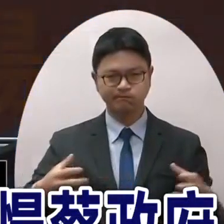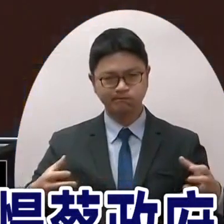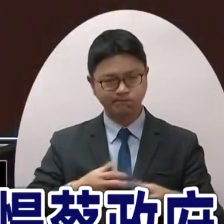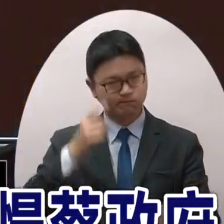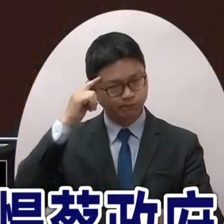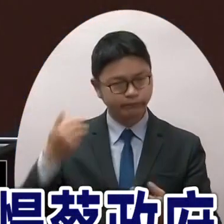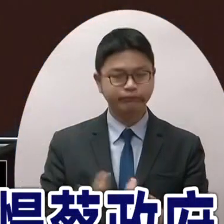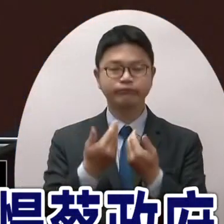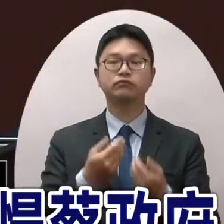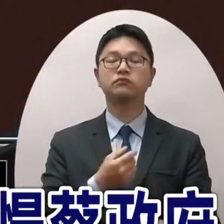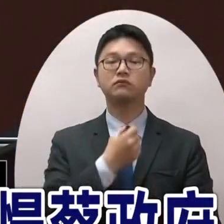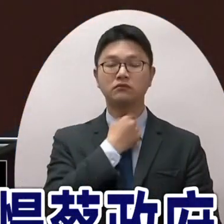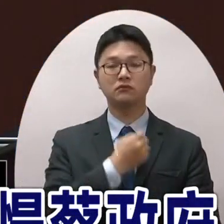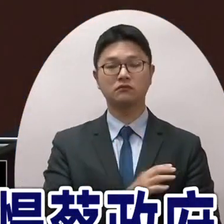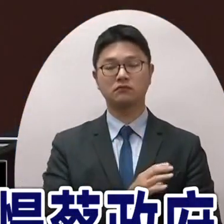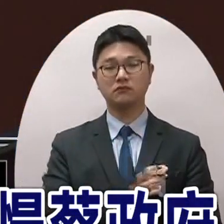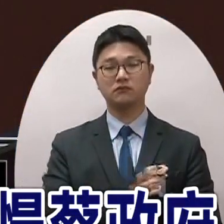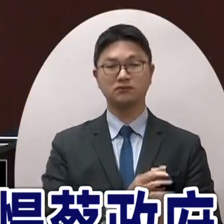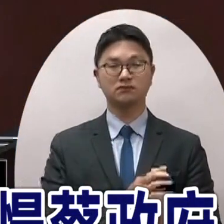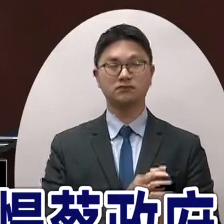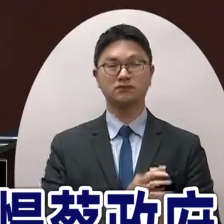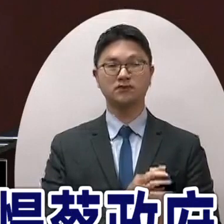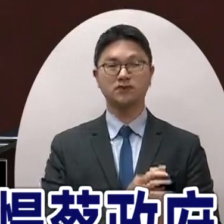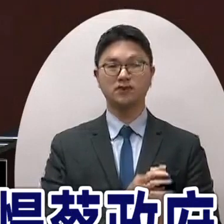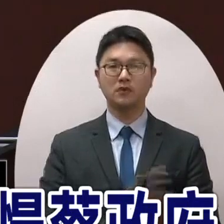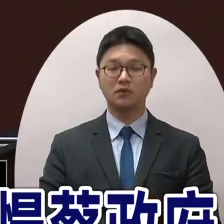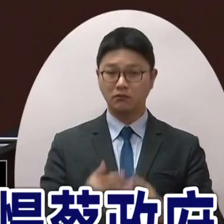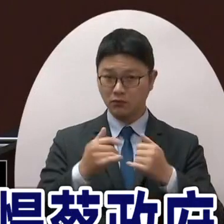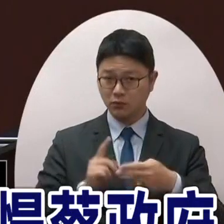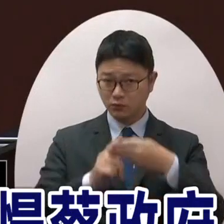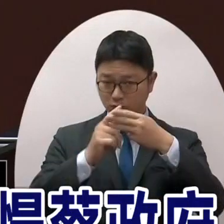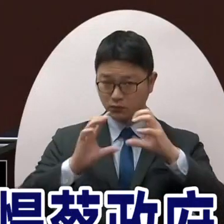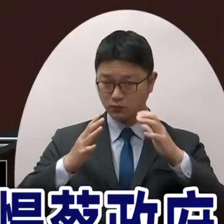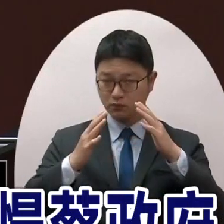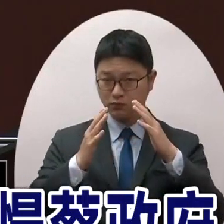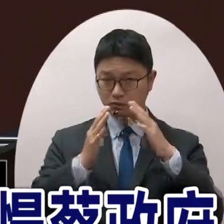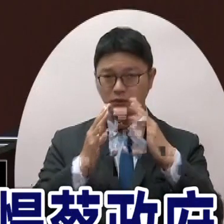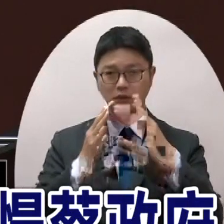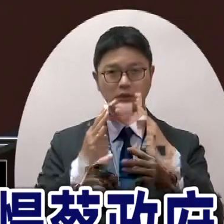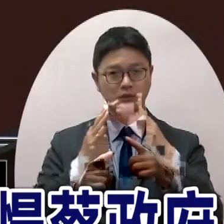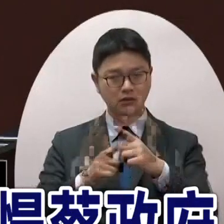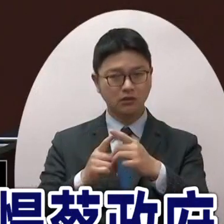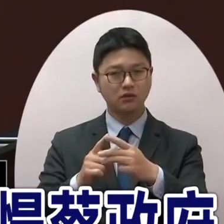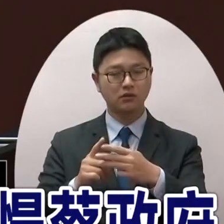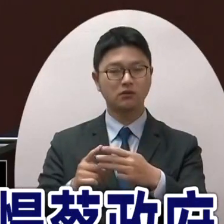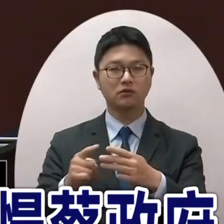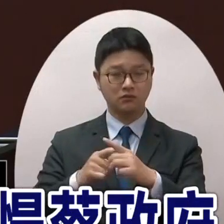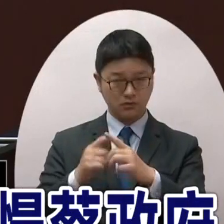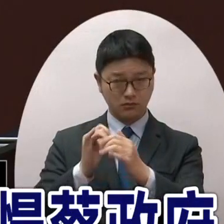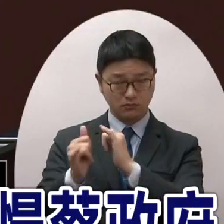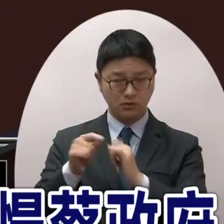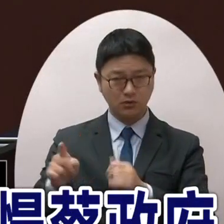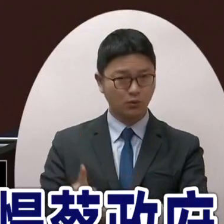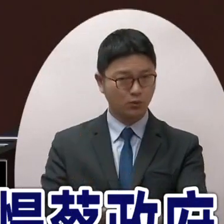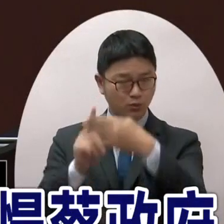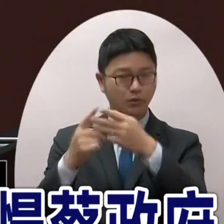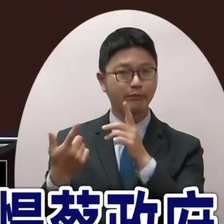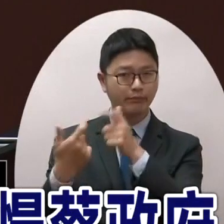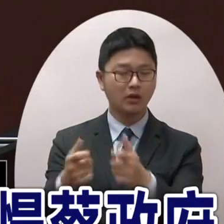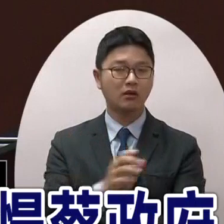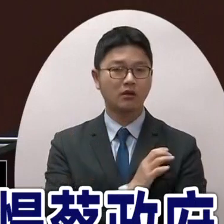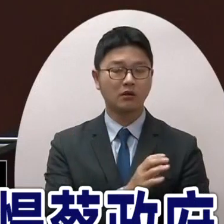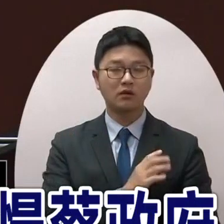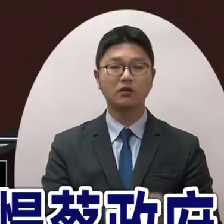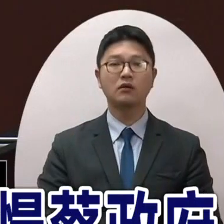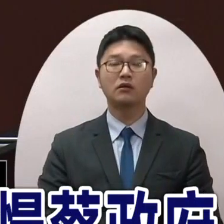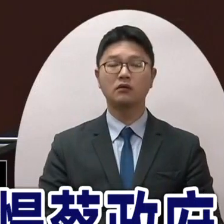反对权动法的修正。民主国家以民为本，任何一个执政者